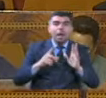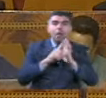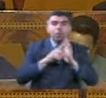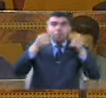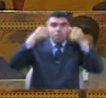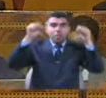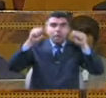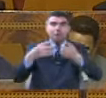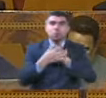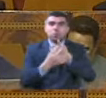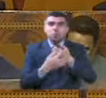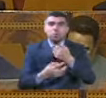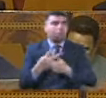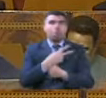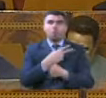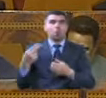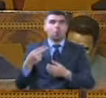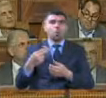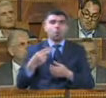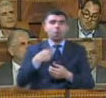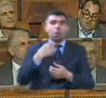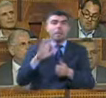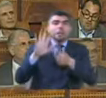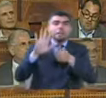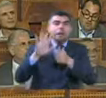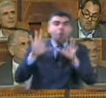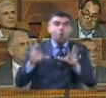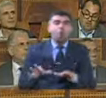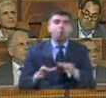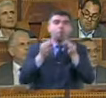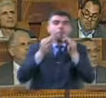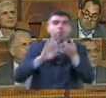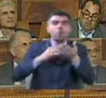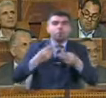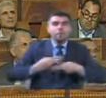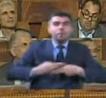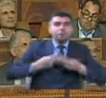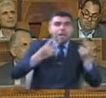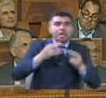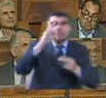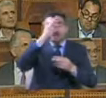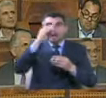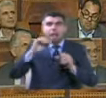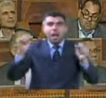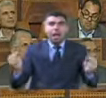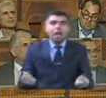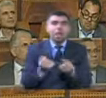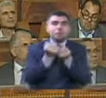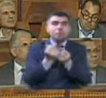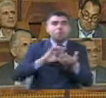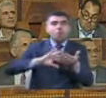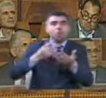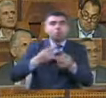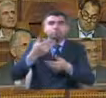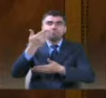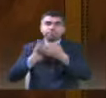اعتماد الاقتطاع لتركيع المطالبين بحقوقهم. سادسا إخراج نموذج شامل لسياسة التنمية الاجتماعية مع عدم